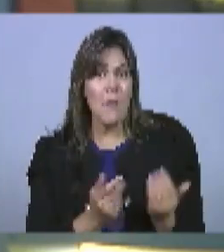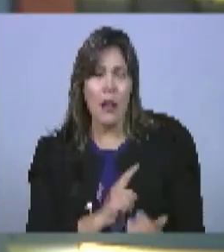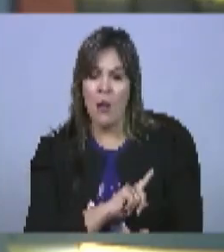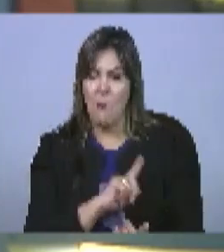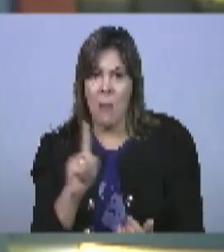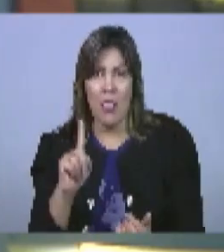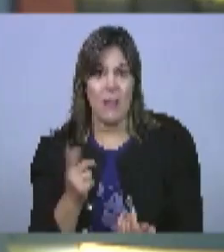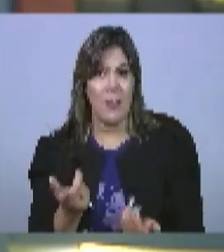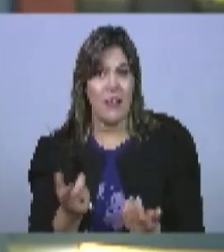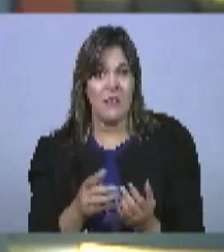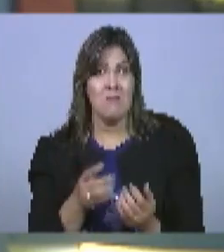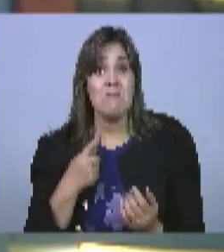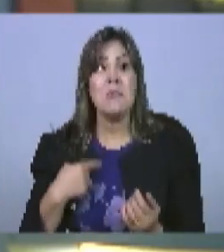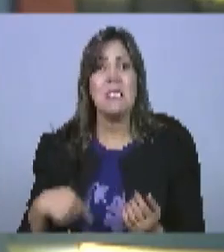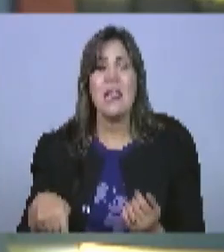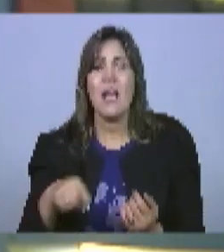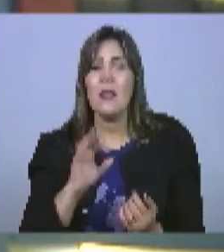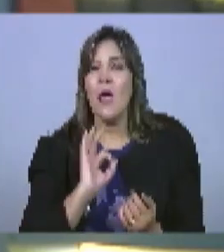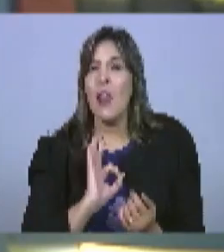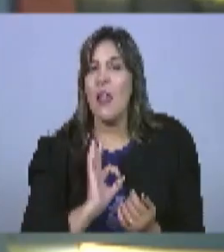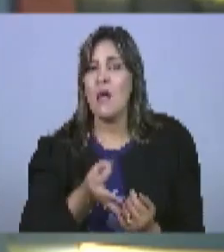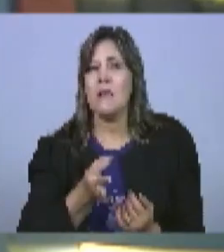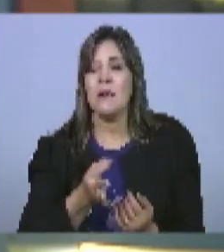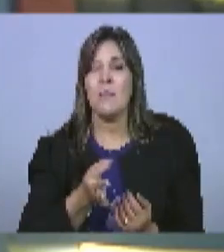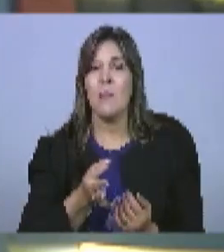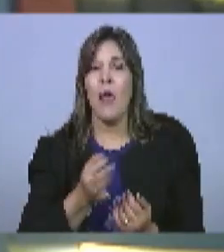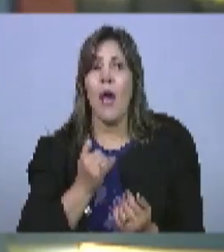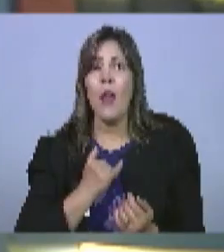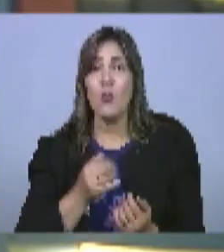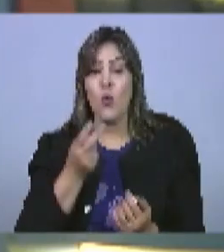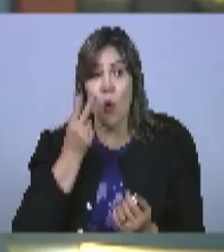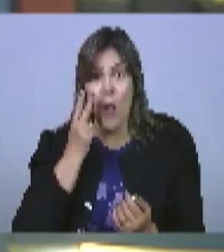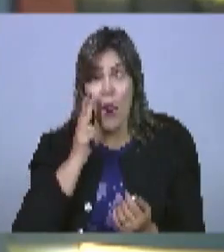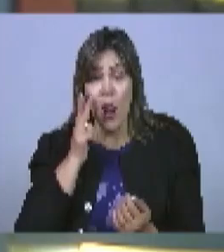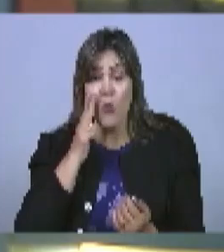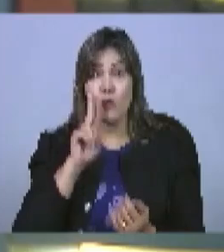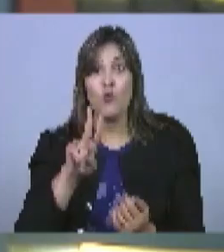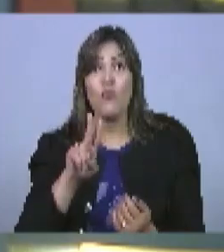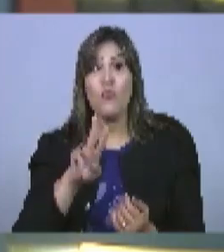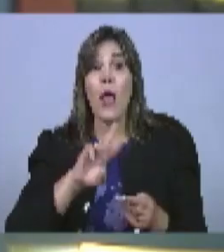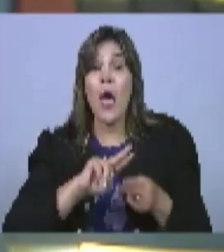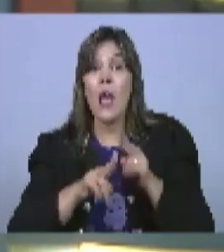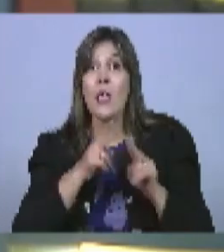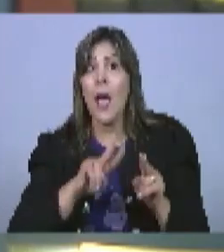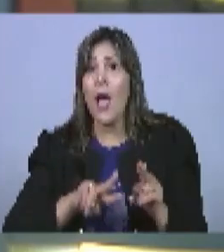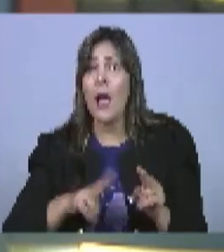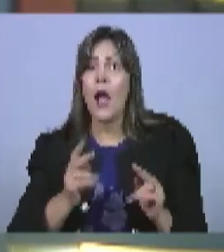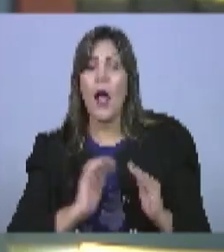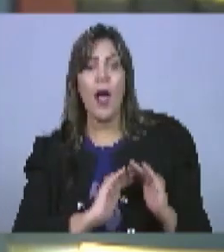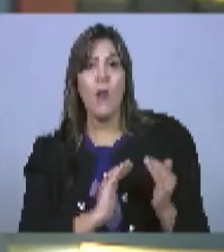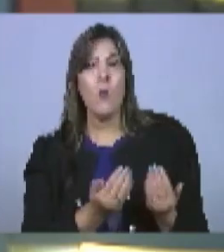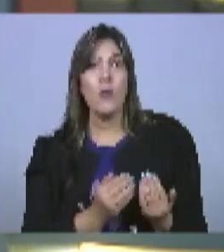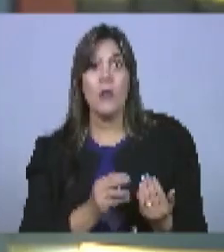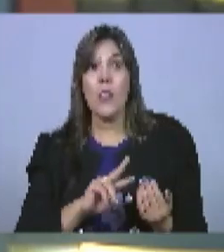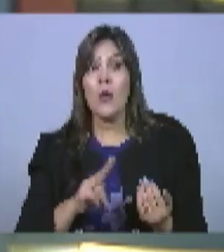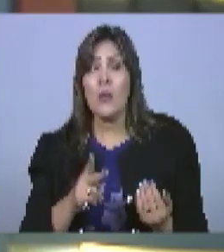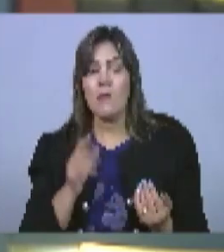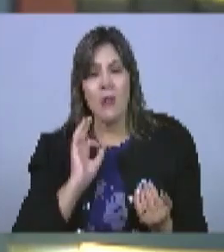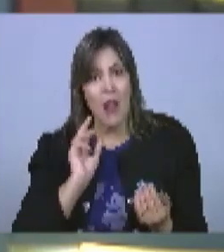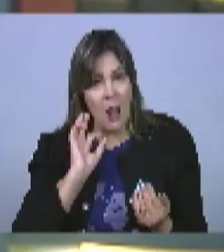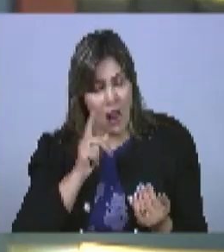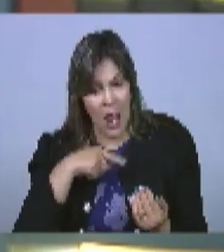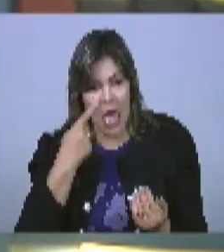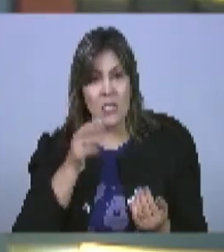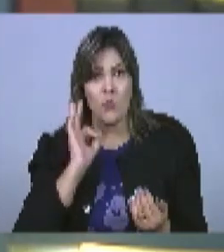ولكن نحن نحتاج دائما اذا وجدنا ما يخالف ما نعتقد فيه ان احنا نسجل